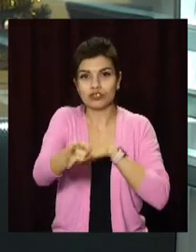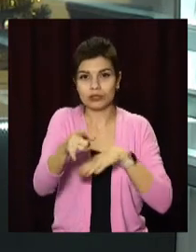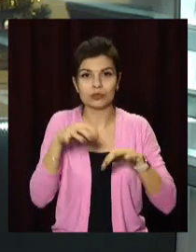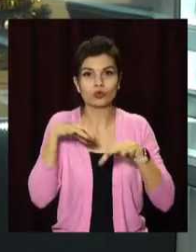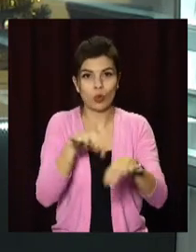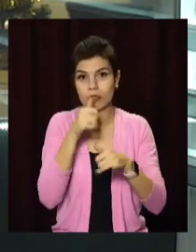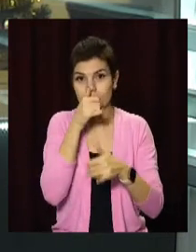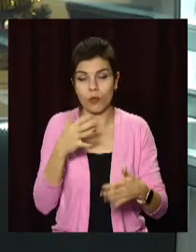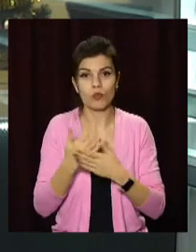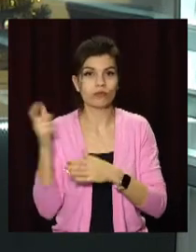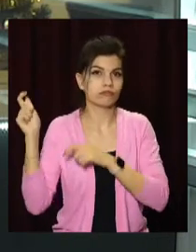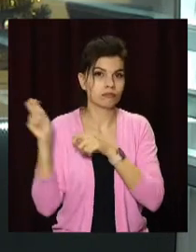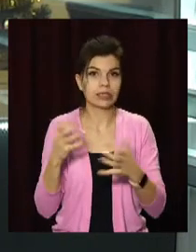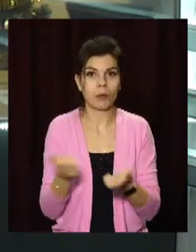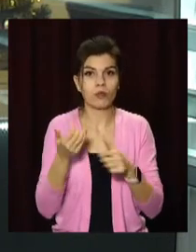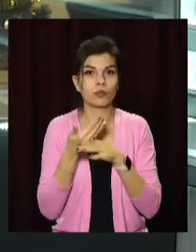нормальної дороги.